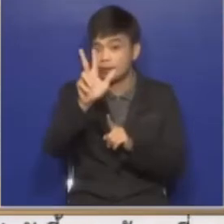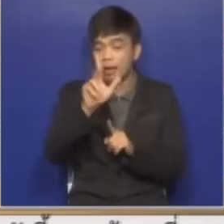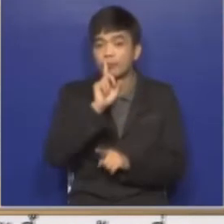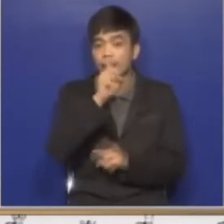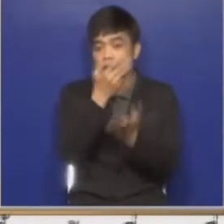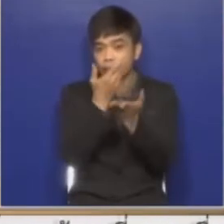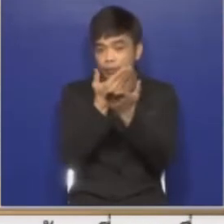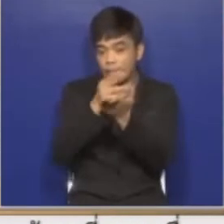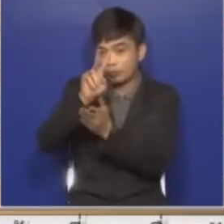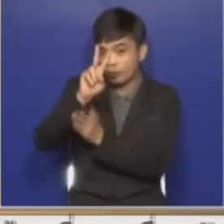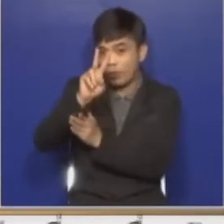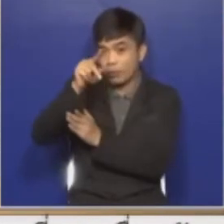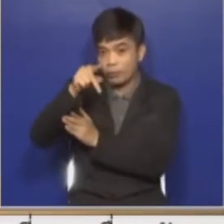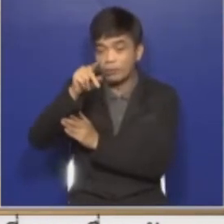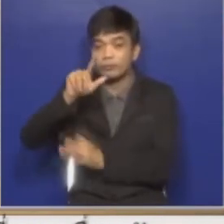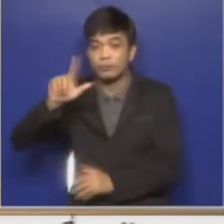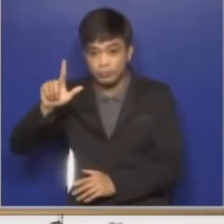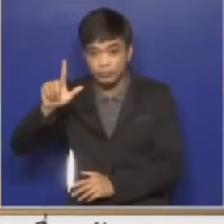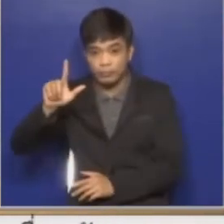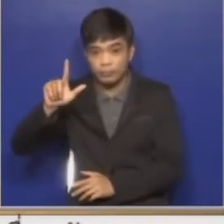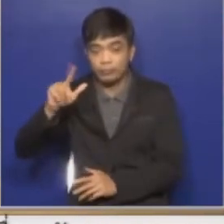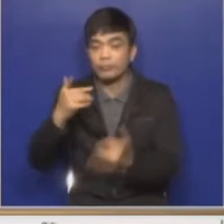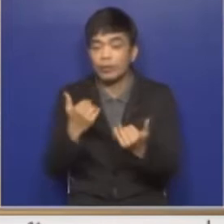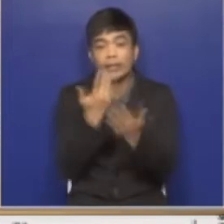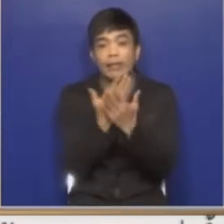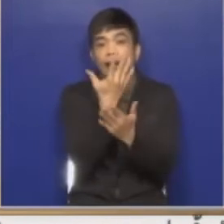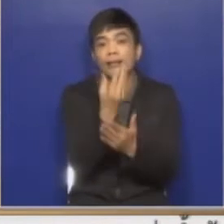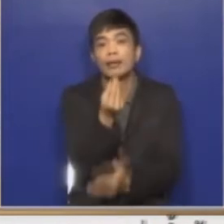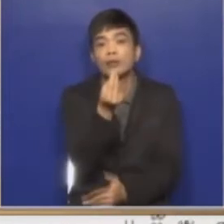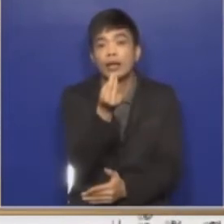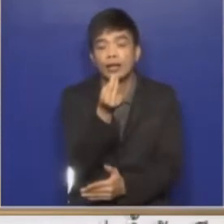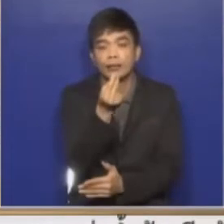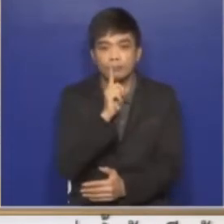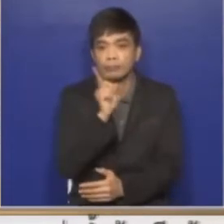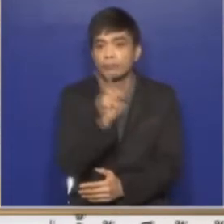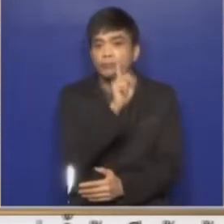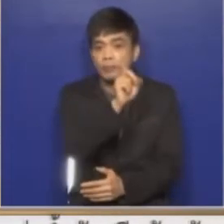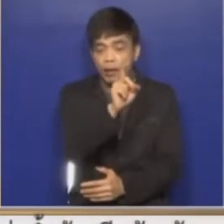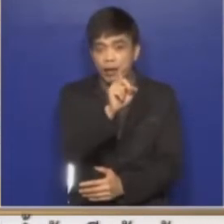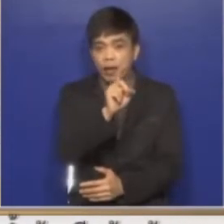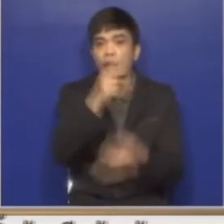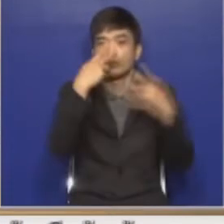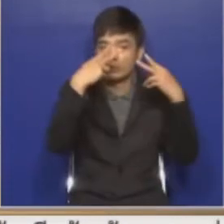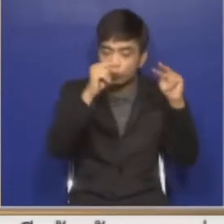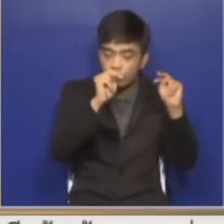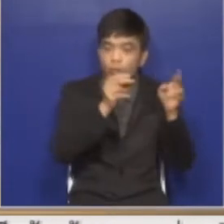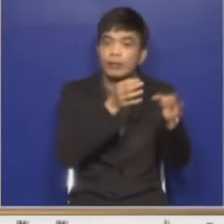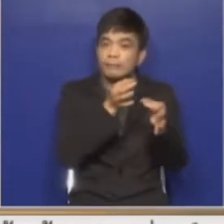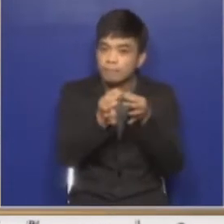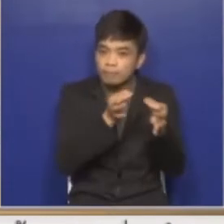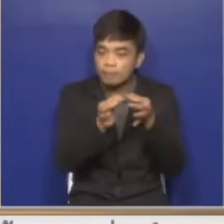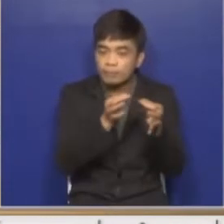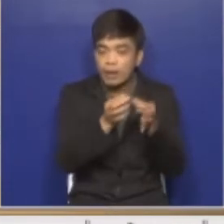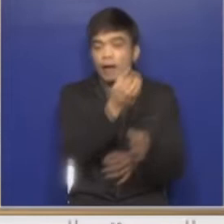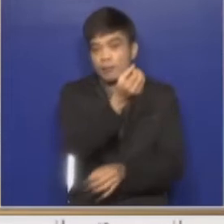นะครับสองสองพันล้านเนี่ยขนาดนี้ยังเหลืออยู่ไหมนะครับก็อยากให้ท่านนายกเนี่ยไปชี้แจงต่อสภาครับว่า